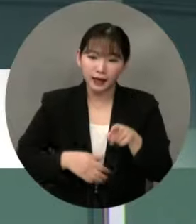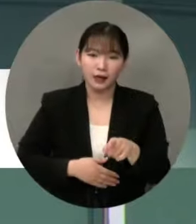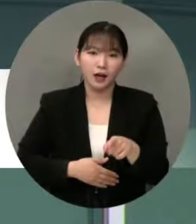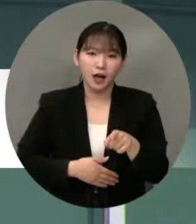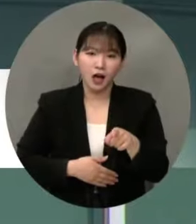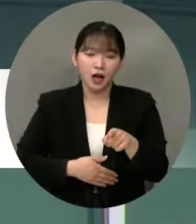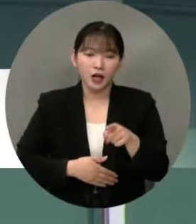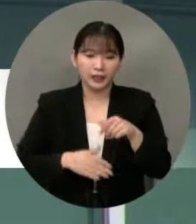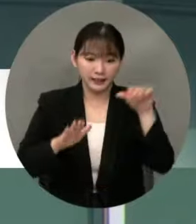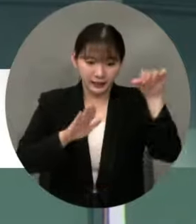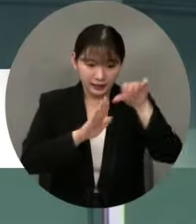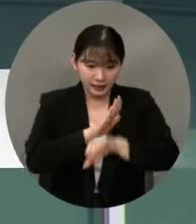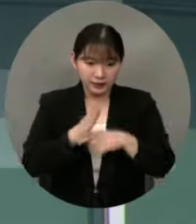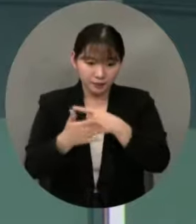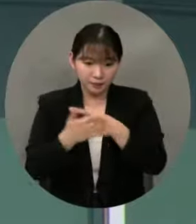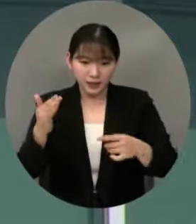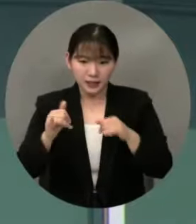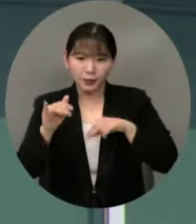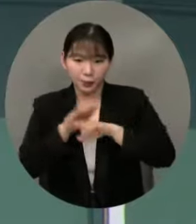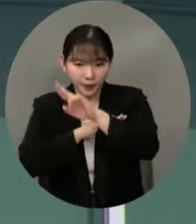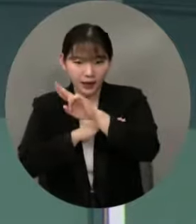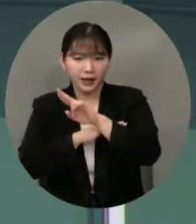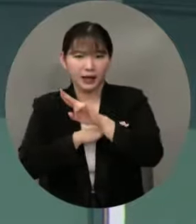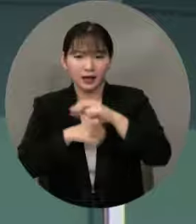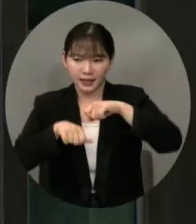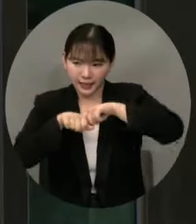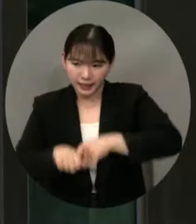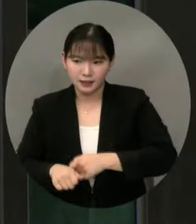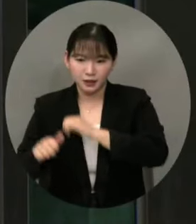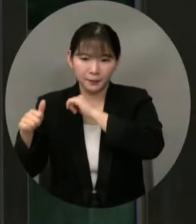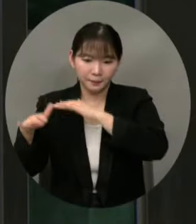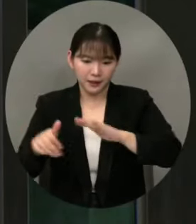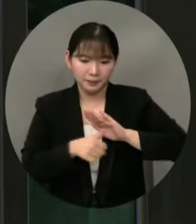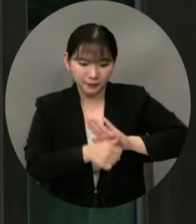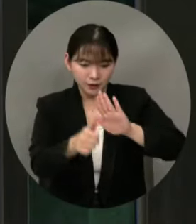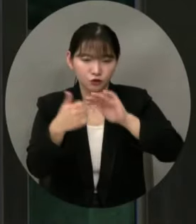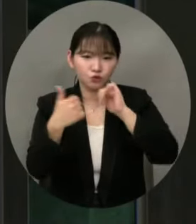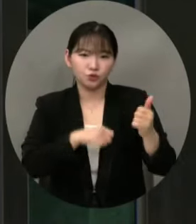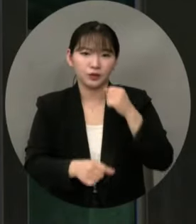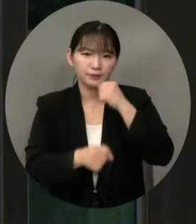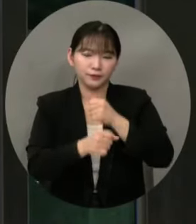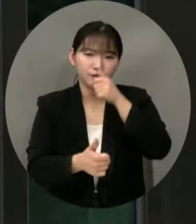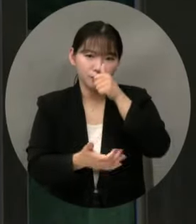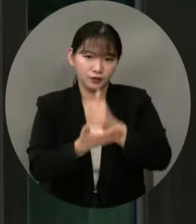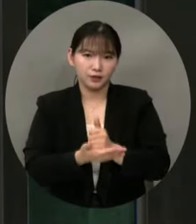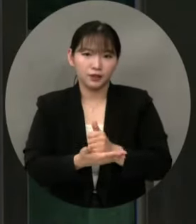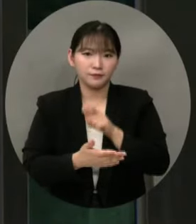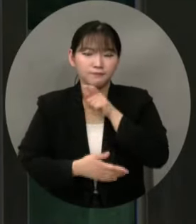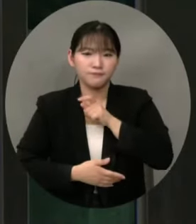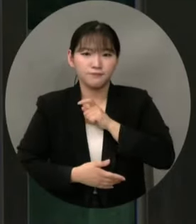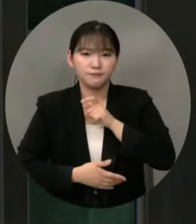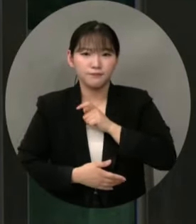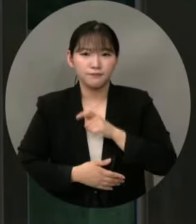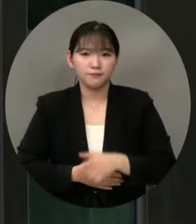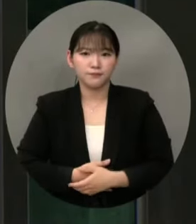피해자가 입술을 거부하며 도망치자 강제로 바다에 빠트려 숨지게 한 혐의를 받고 있습니다